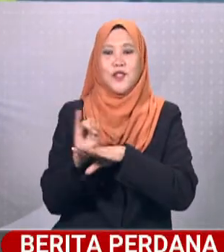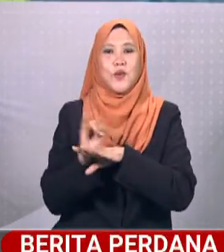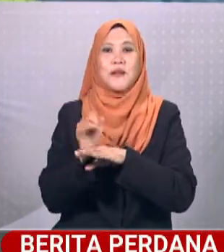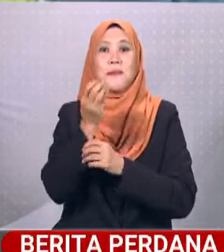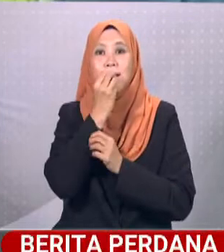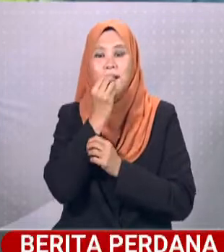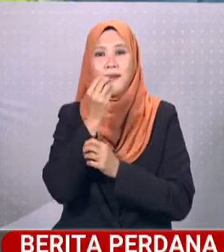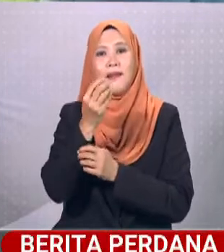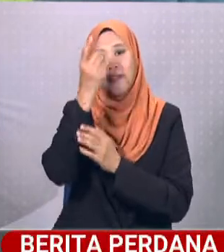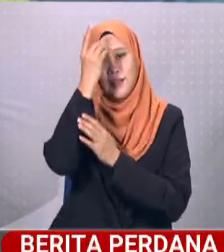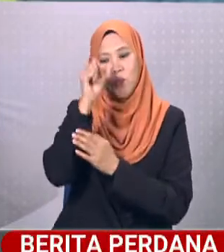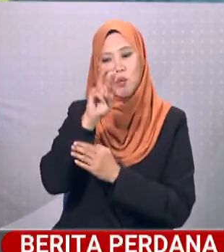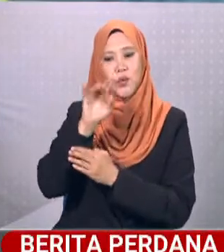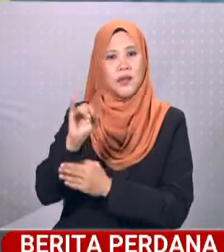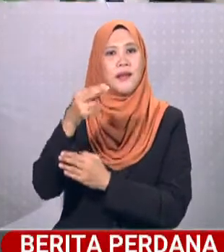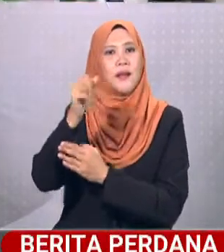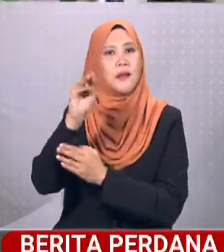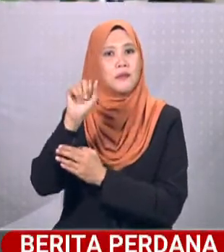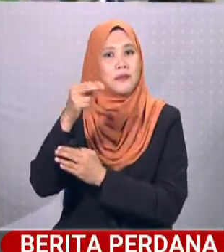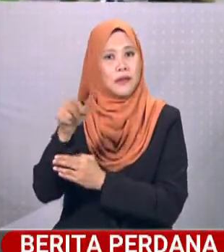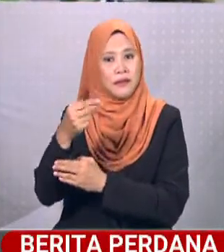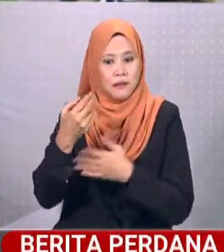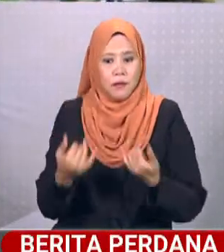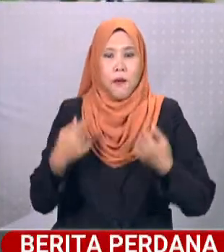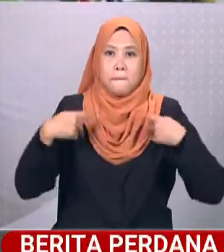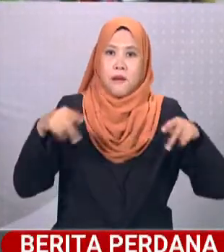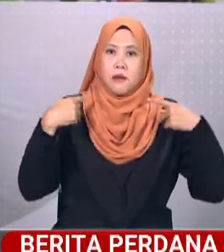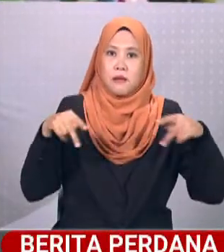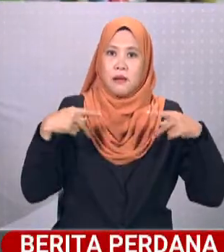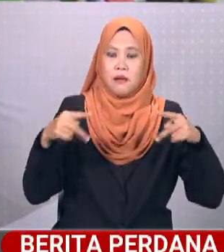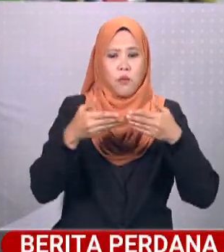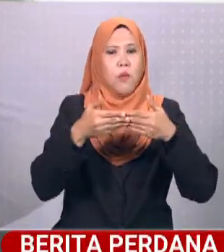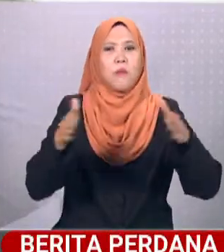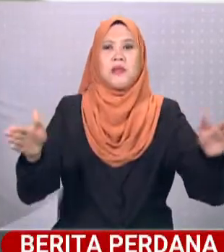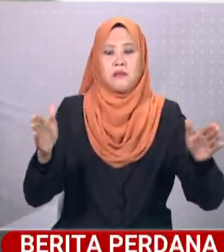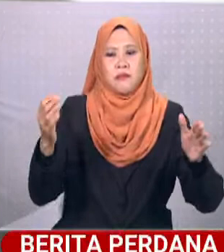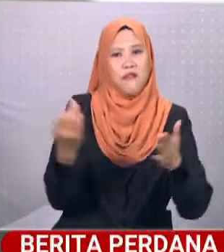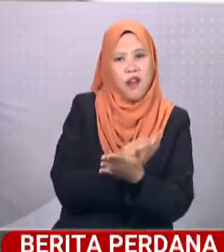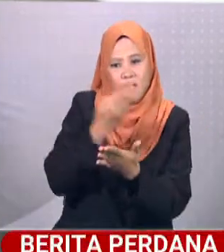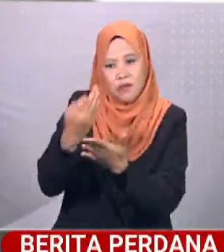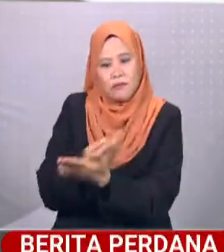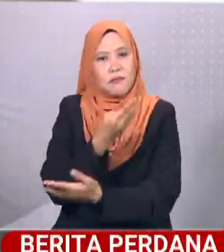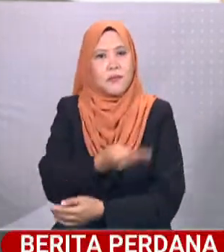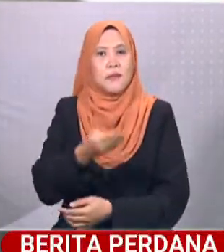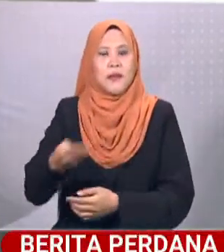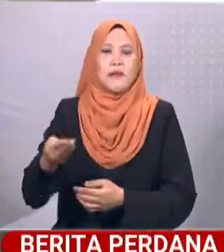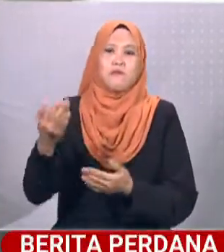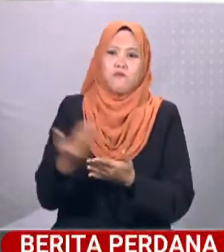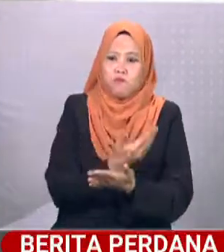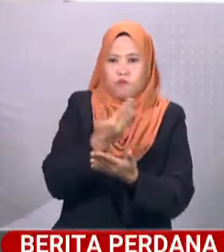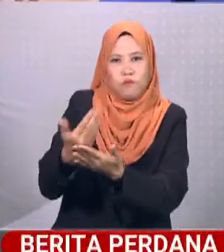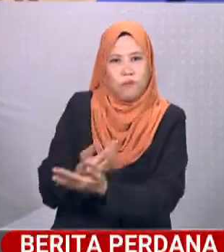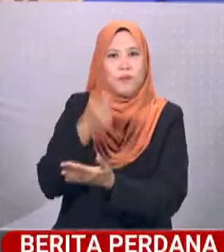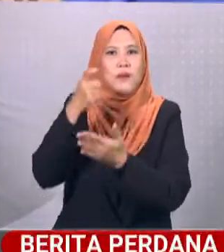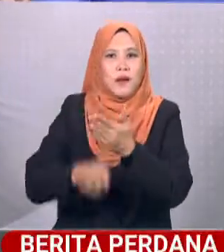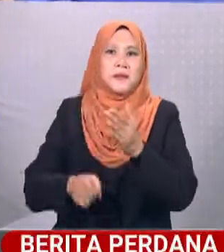Datuk Seri Ahmad Hamzah, pasar segar terkawal yang dibuka setiap hari itu menawarkan barangan keperluan dan makanan segar pada